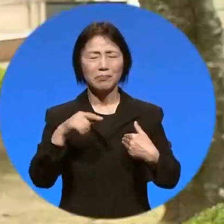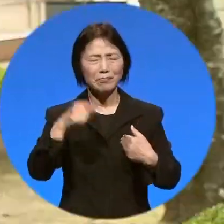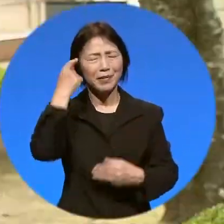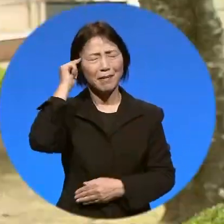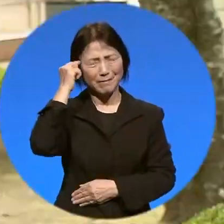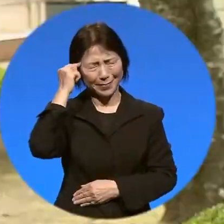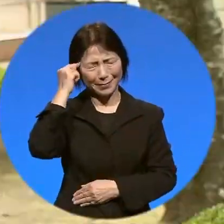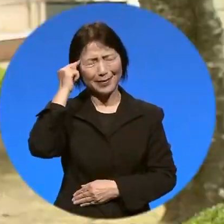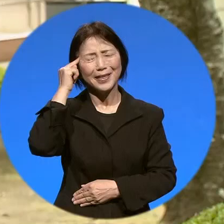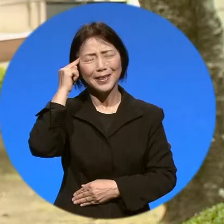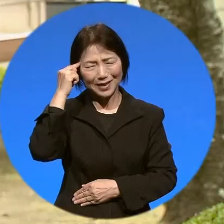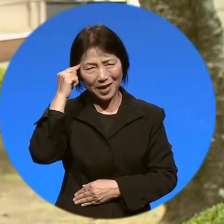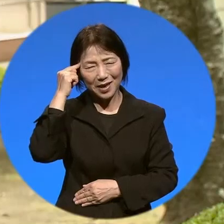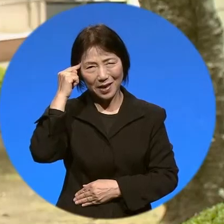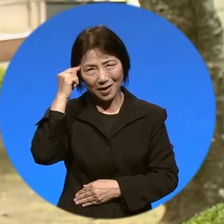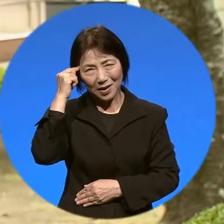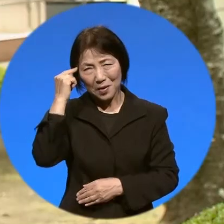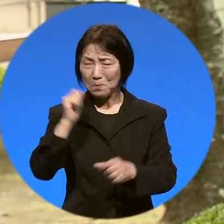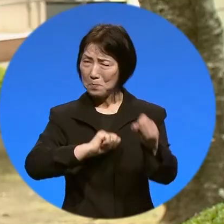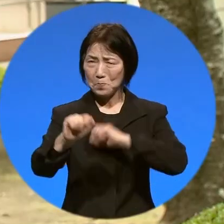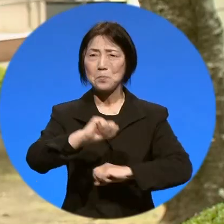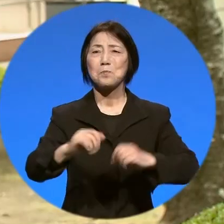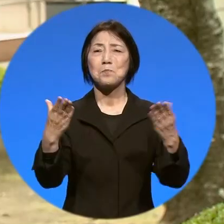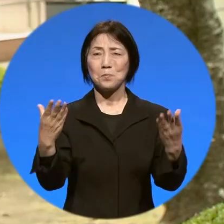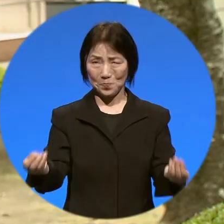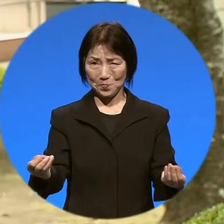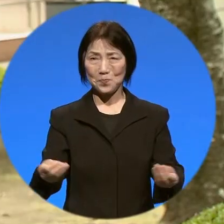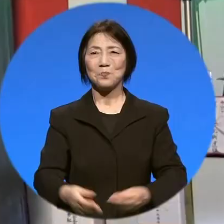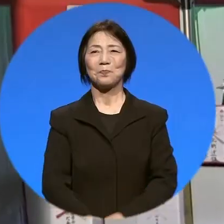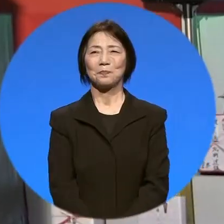面でいろいろと考えてやってきましたけども、